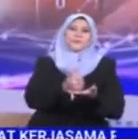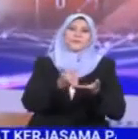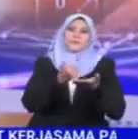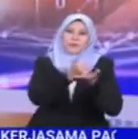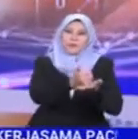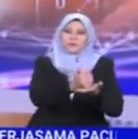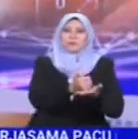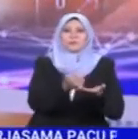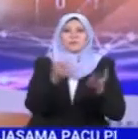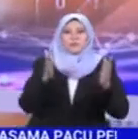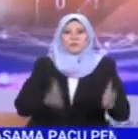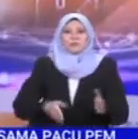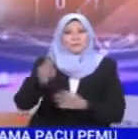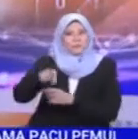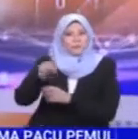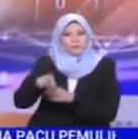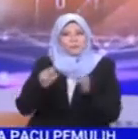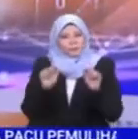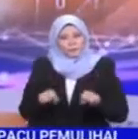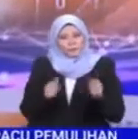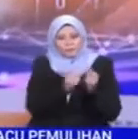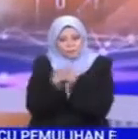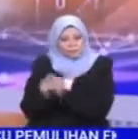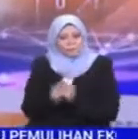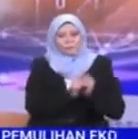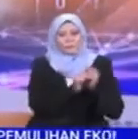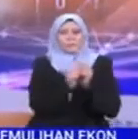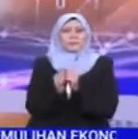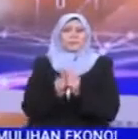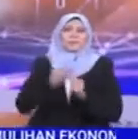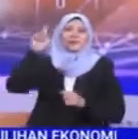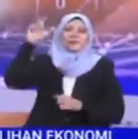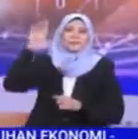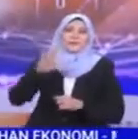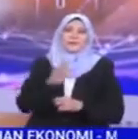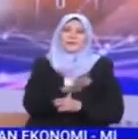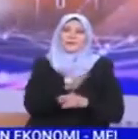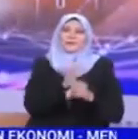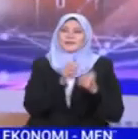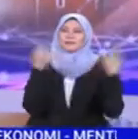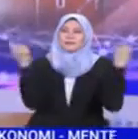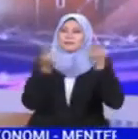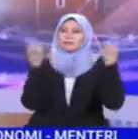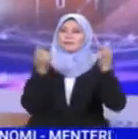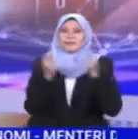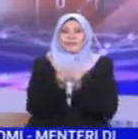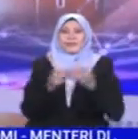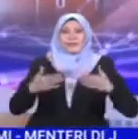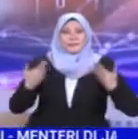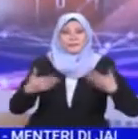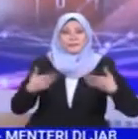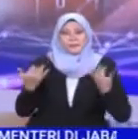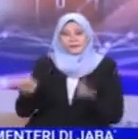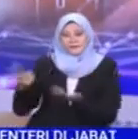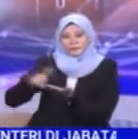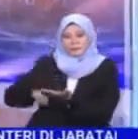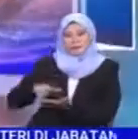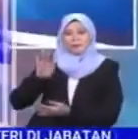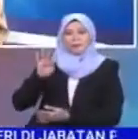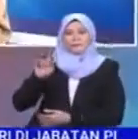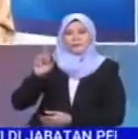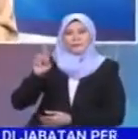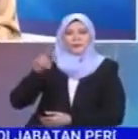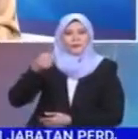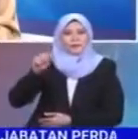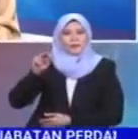memerlukan agar dapat bersama-sama menghayati Ramadan dengan gembira. Ikuti laporan penuh bersama Nur Farhana Muhammad